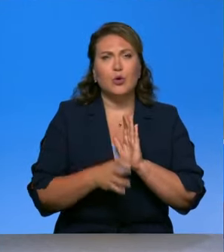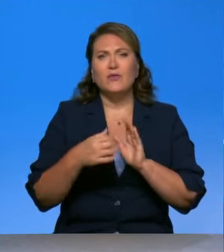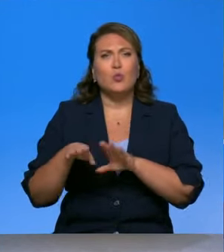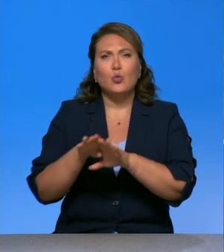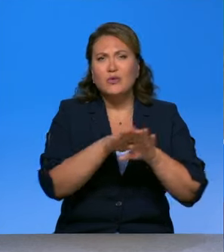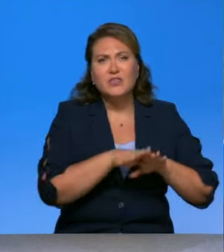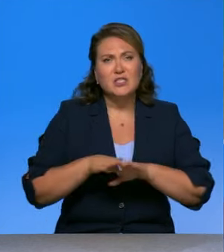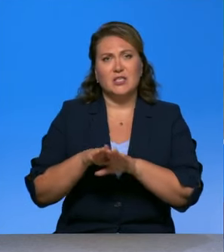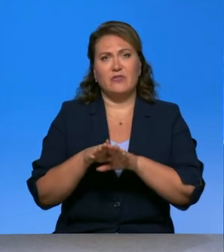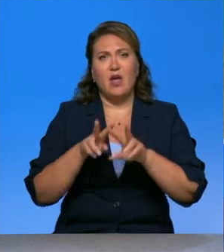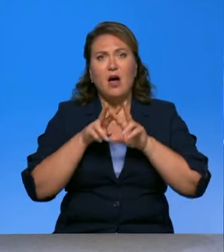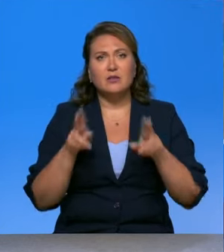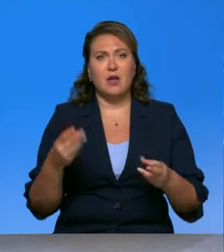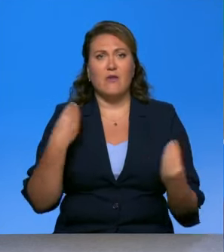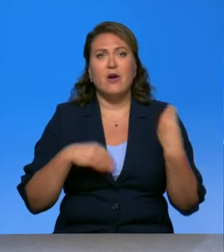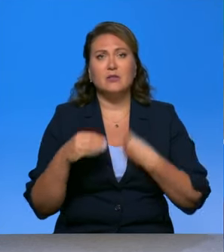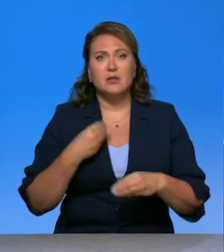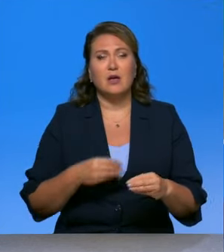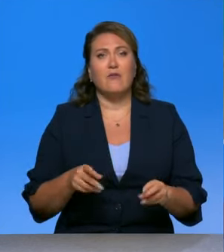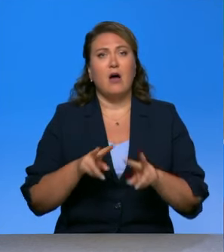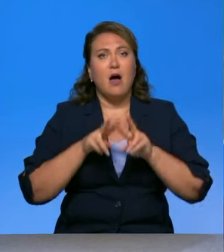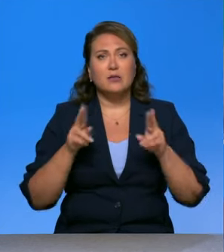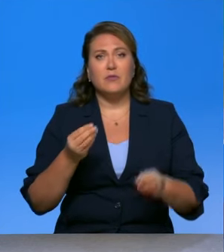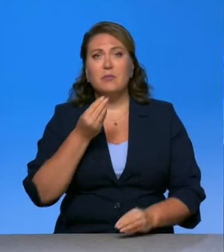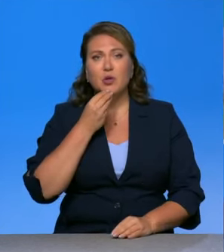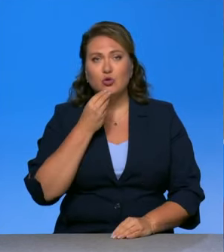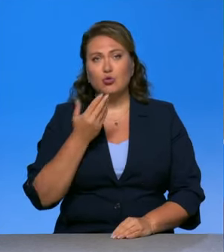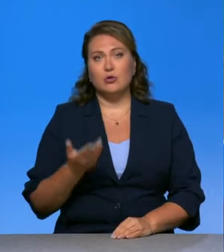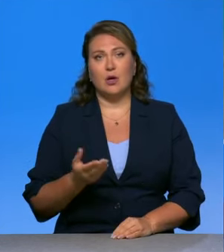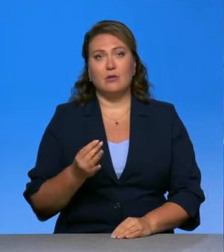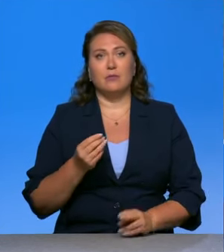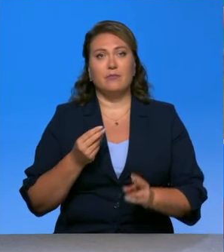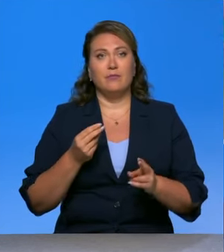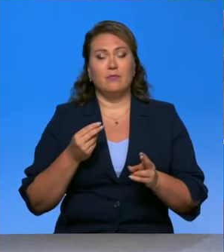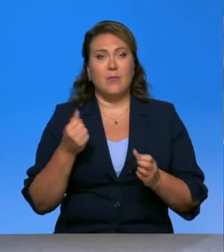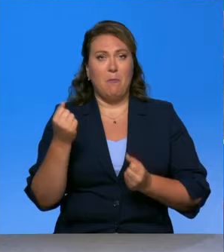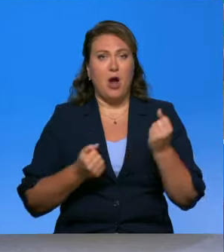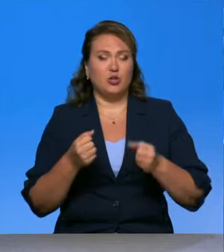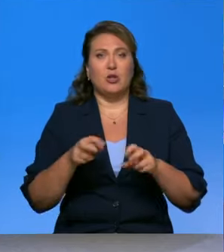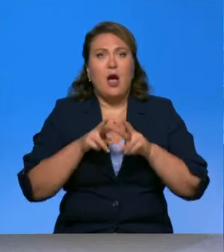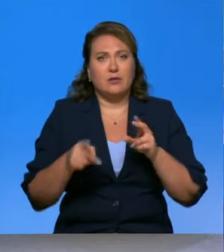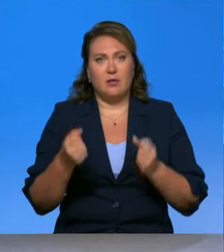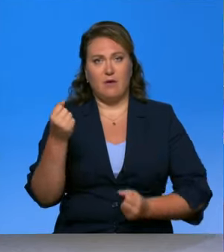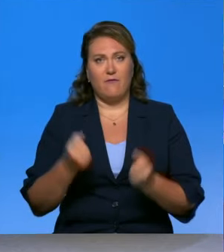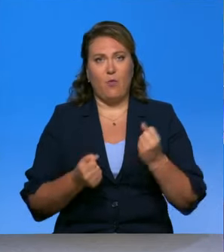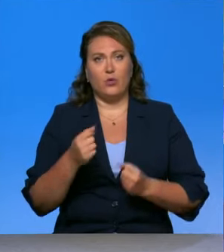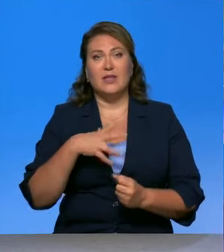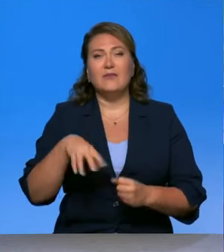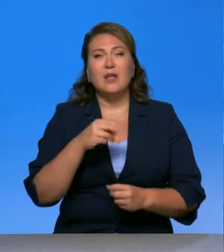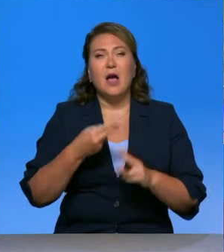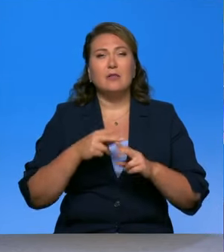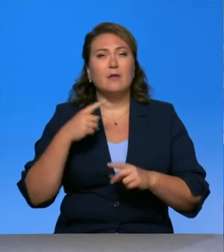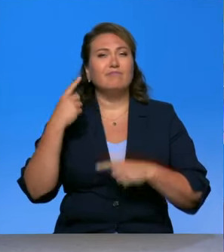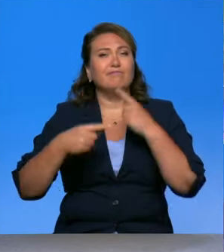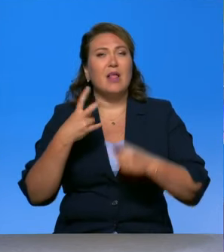что одинаково одеваются, одинаковую пищу едят, ездят на одних и тех же машинах. И вся эта культура